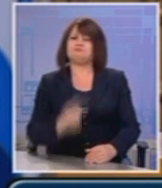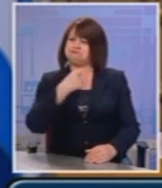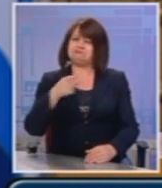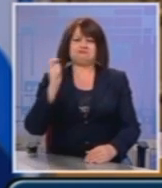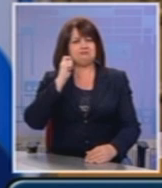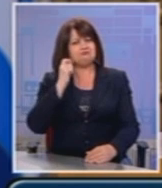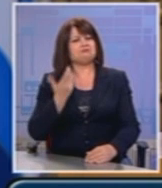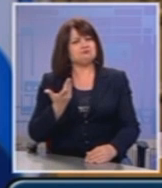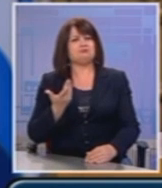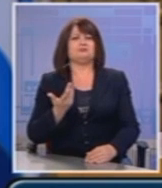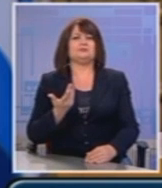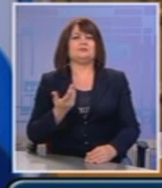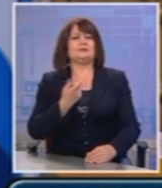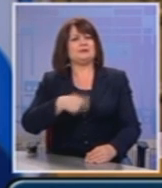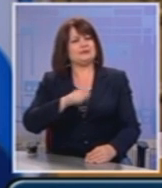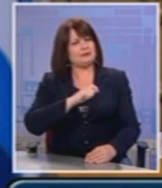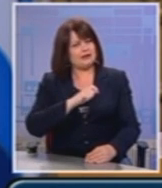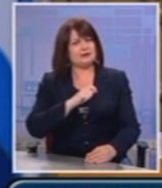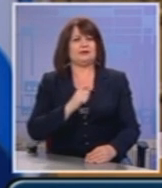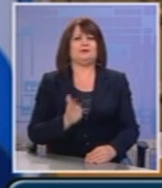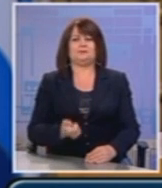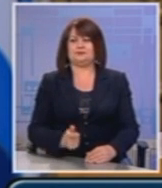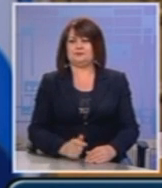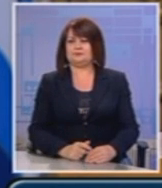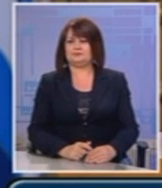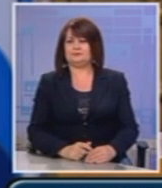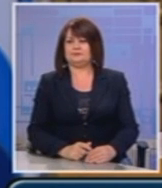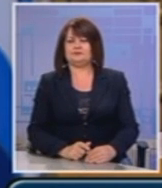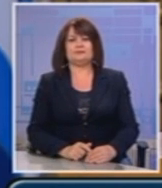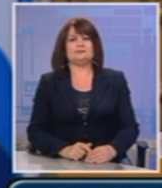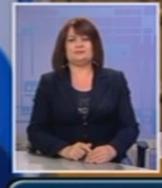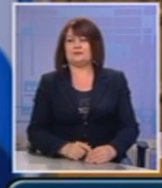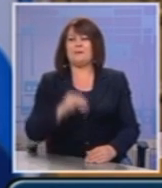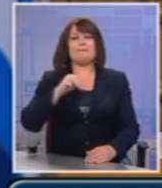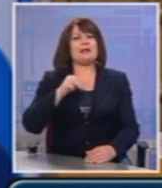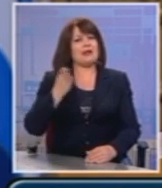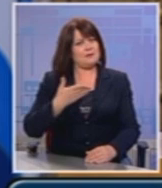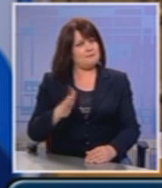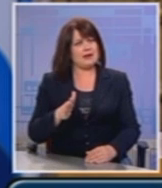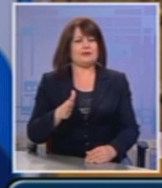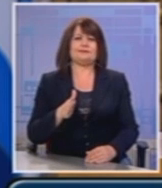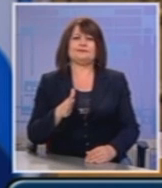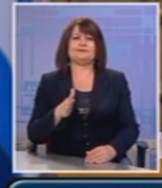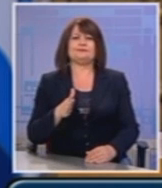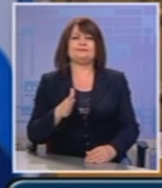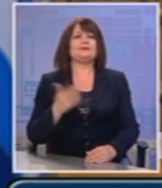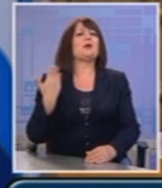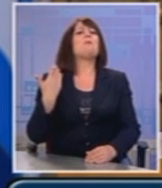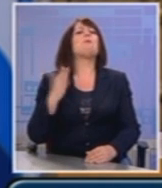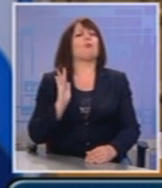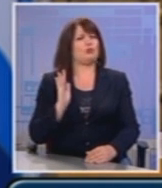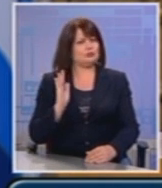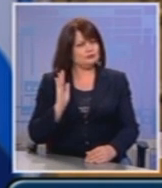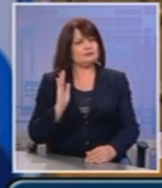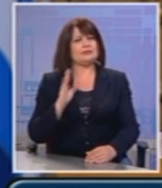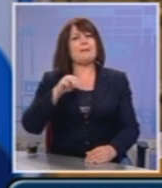ά αυτός από την ισπανία ο m ήταν εδώ όχι πριν πολύ καιρό το